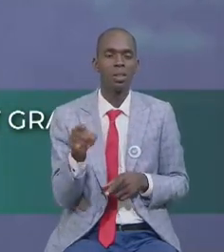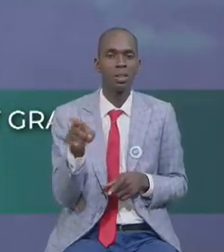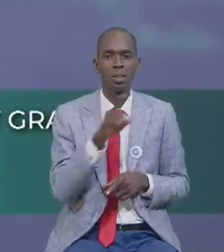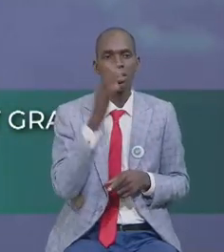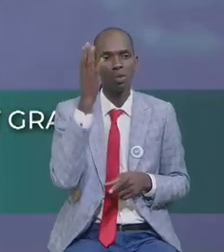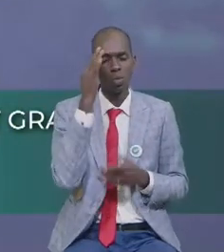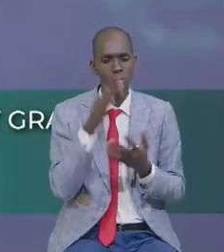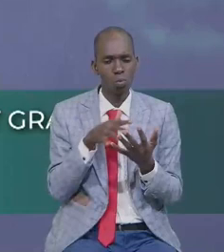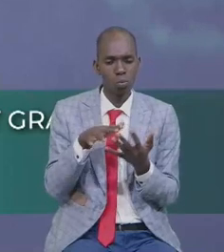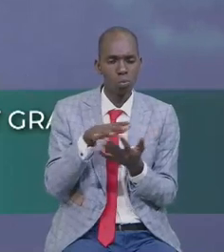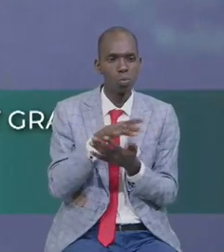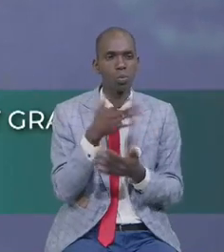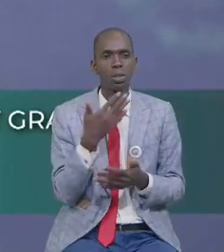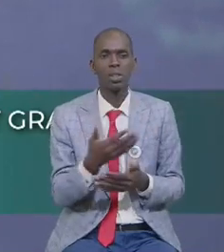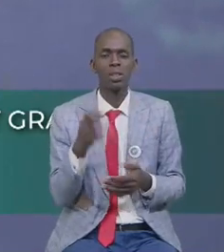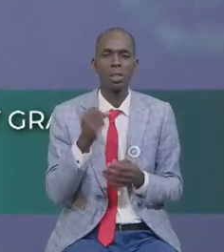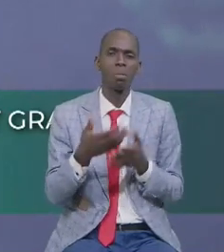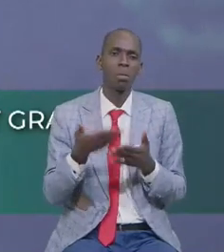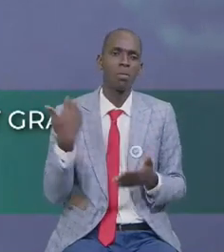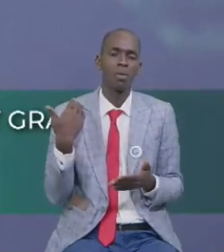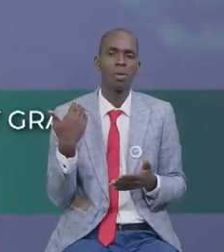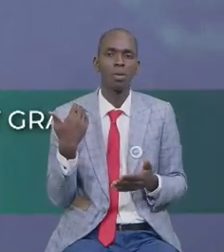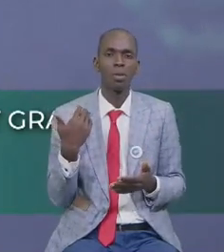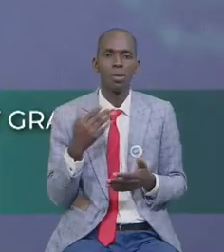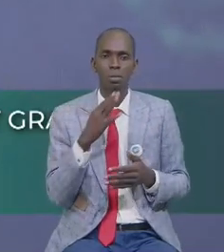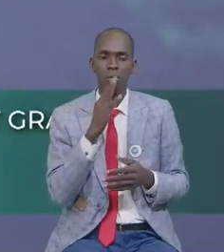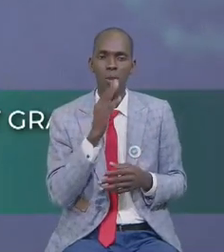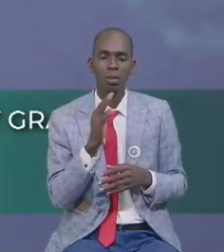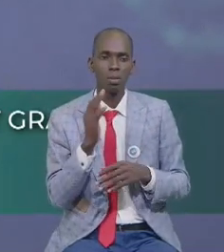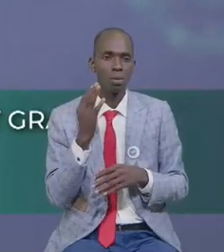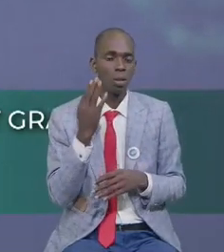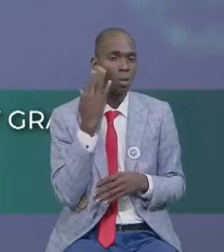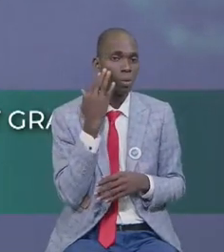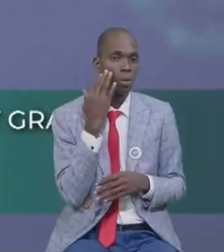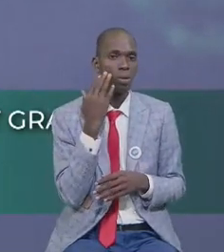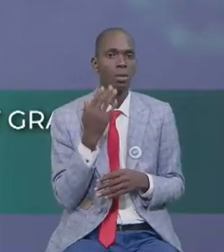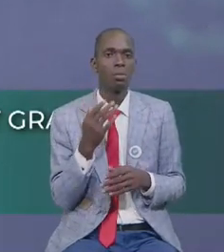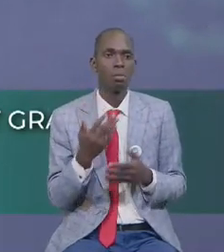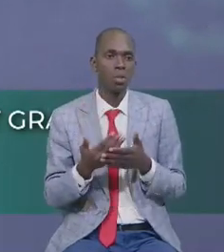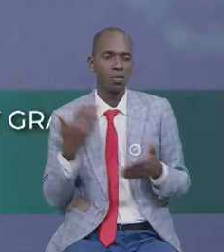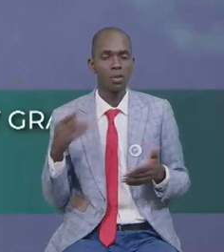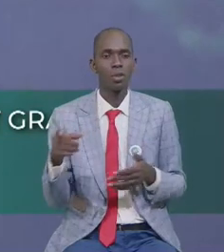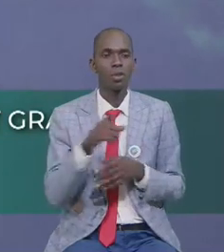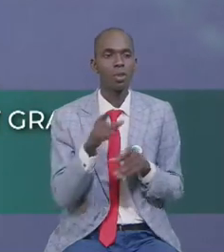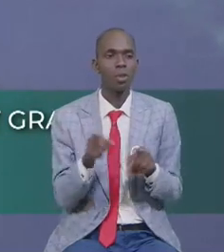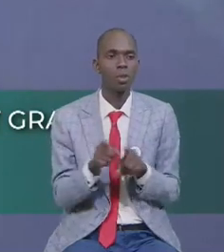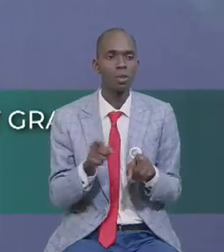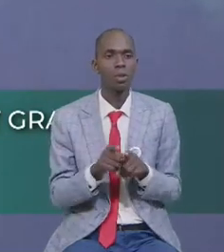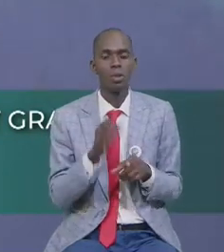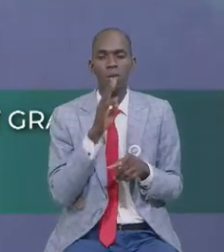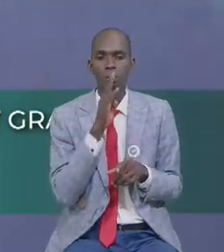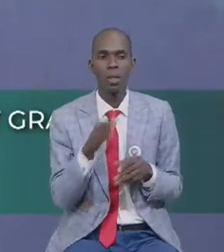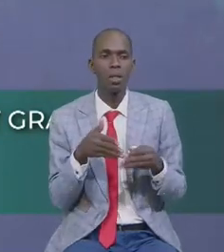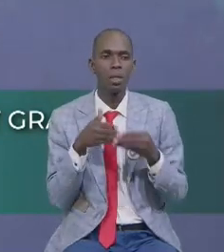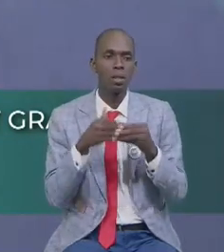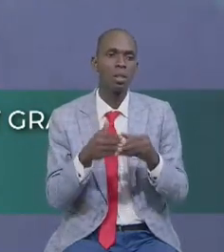avertis, mettez-vous sur vos gardes, de peur qu'entraînés par l'égarement des impies, vous ne